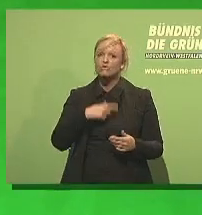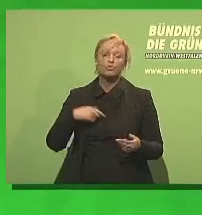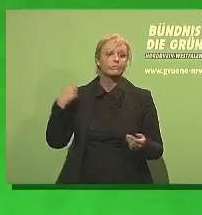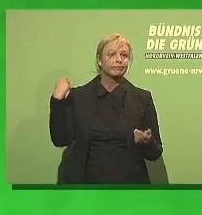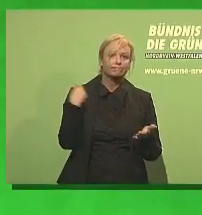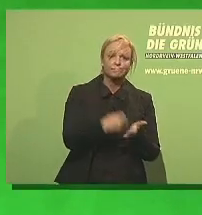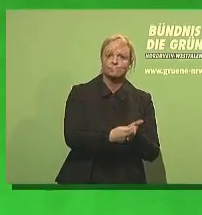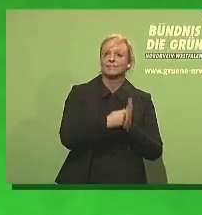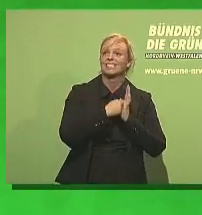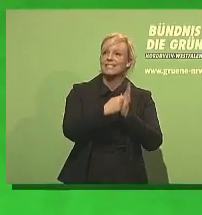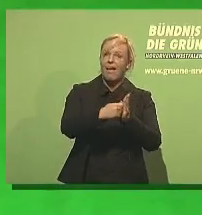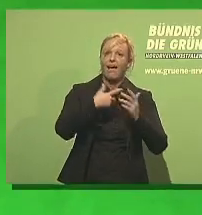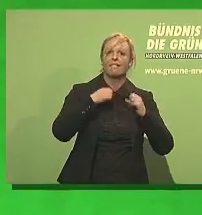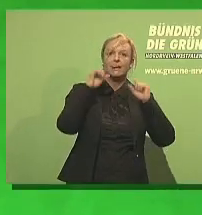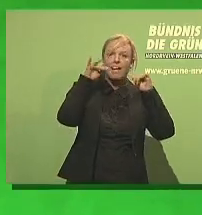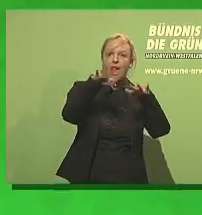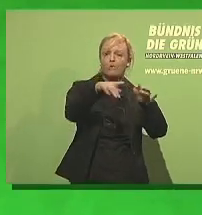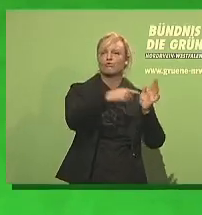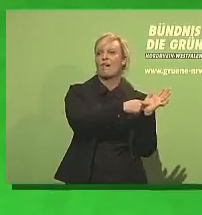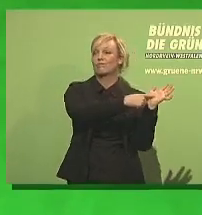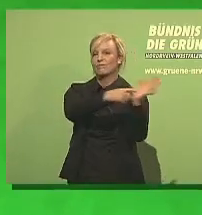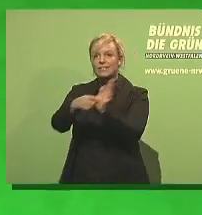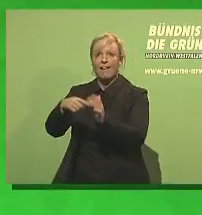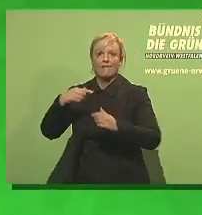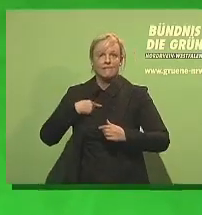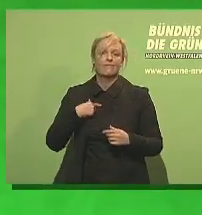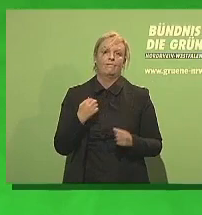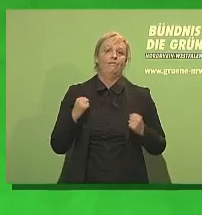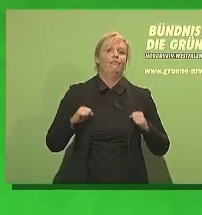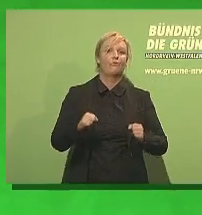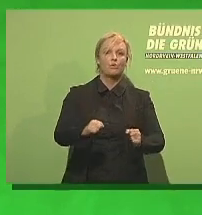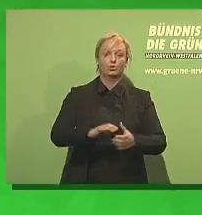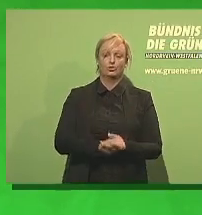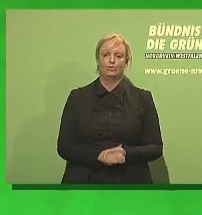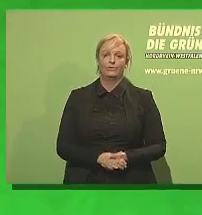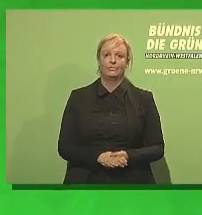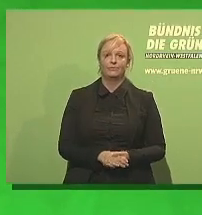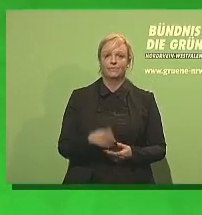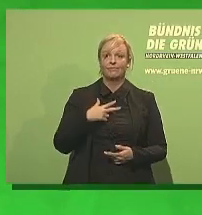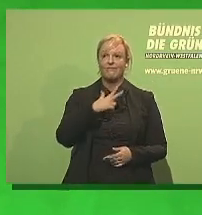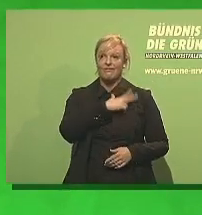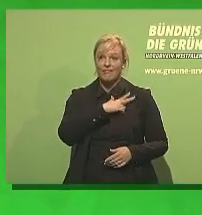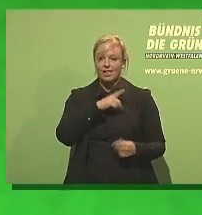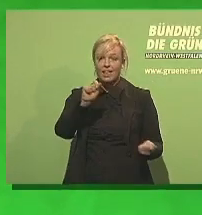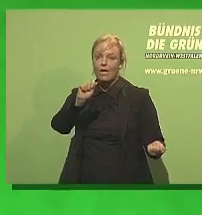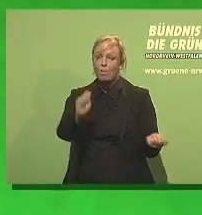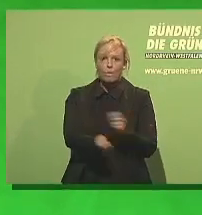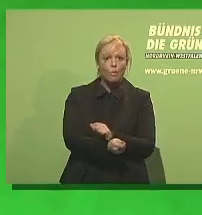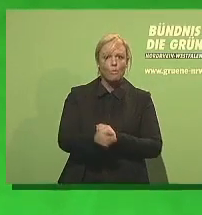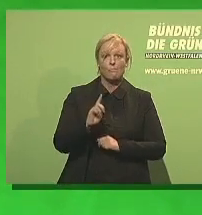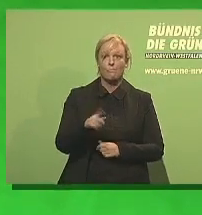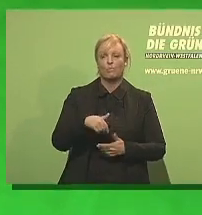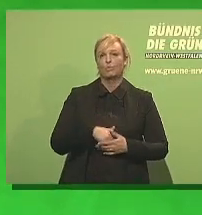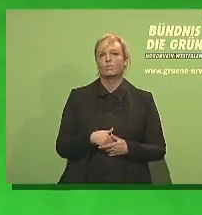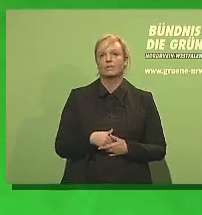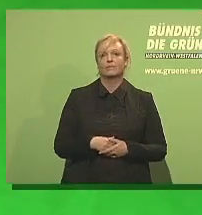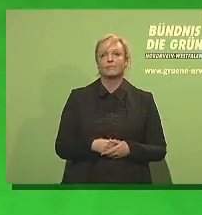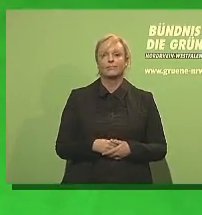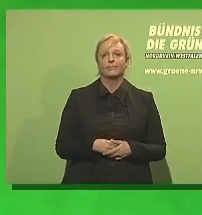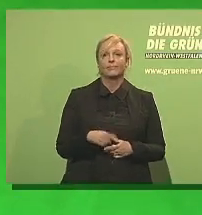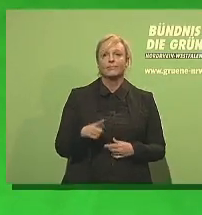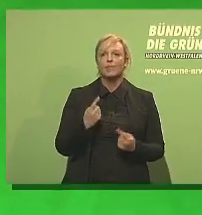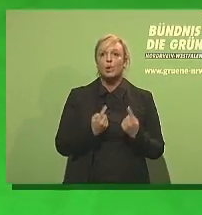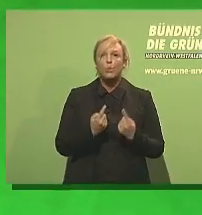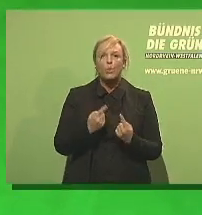müssen wir ausstrahlen, verkörpern. Das sich die Wirklichkeit ändert. Darauf müssen sich mit den Grünen